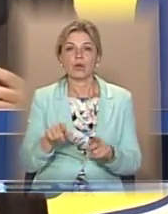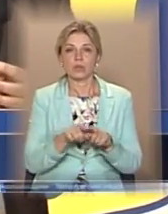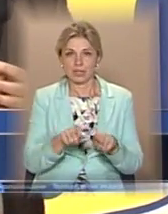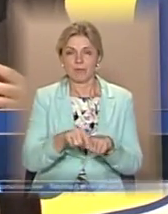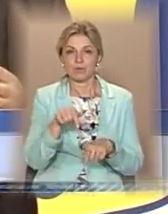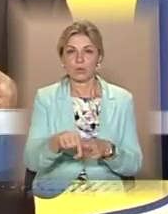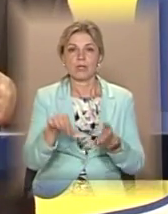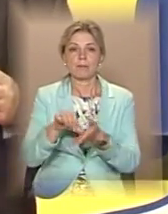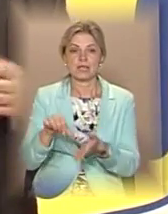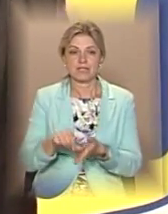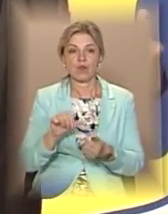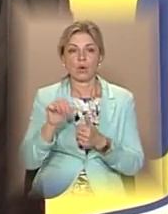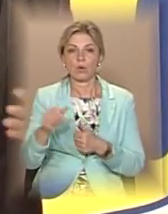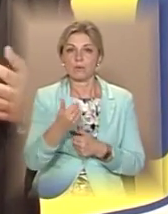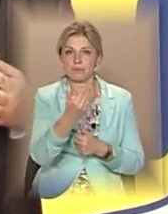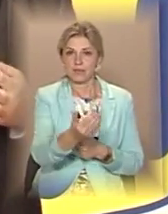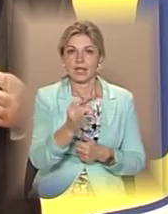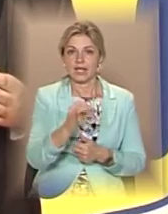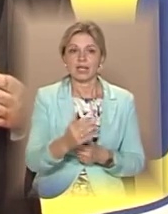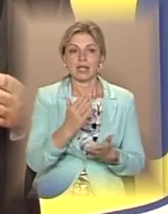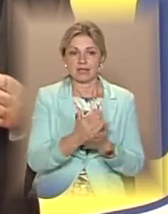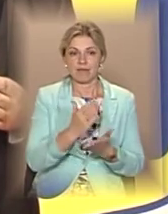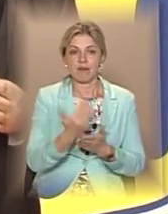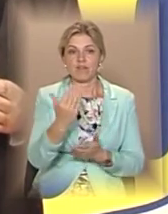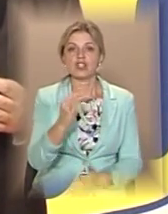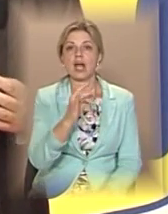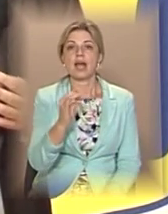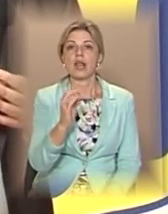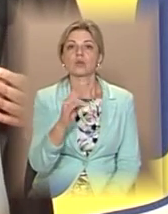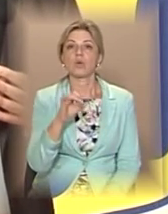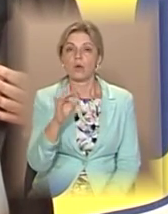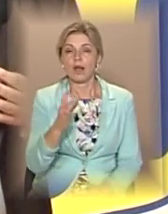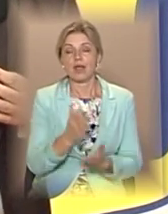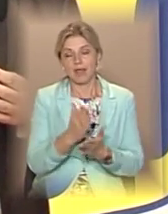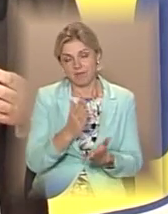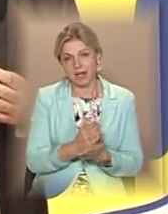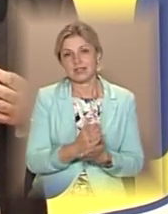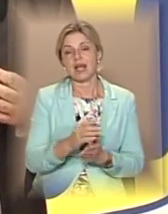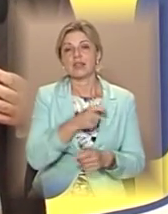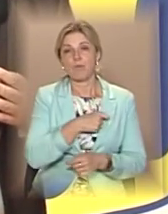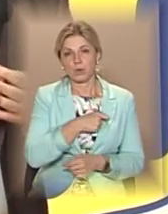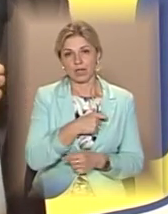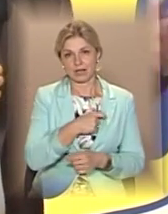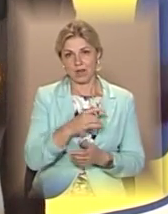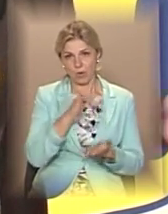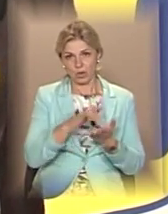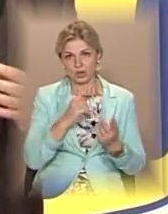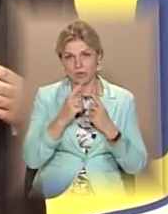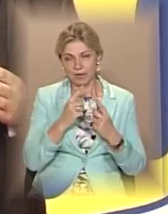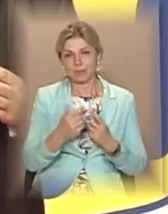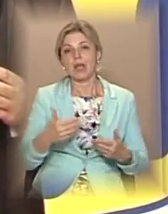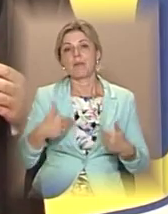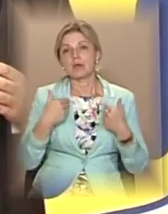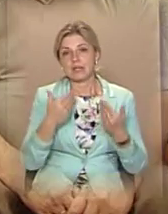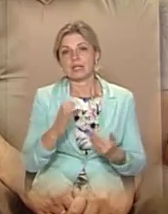сьогодні представлені, крім мене, і, до речі, сам ваш ректор теж є депутатом обласної ради, поздоровити всіх вас з вашим черговим